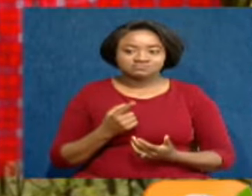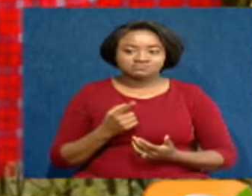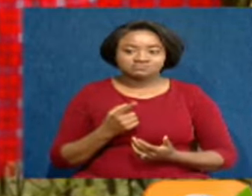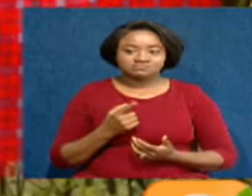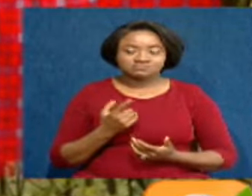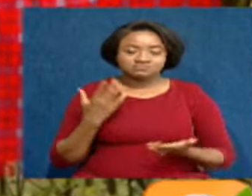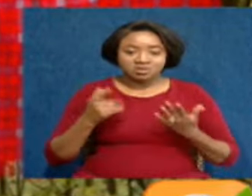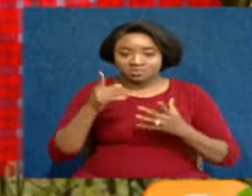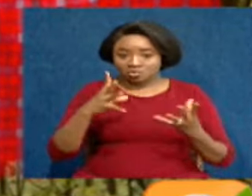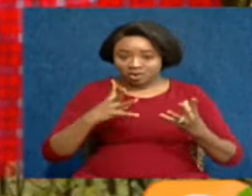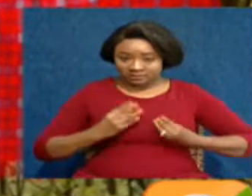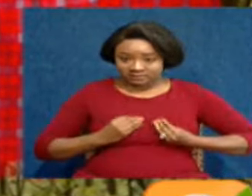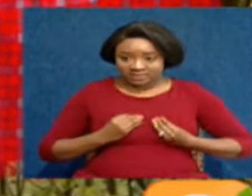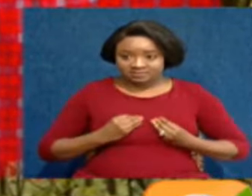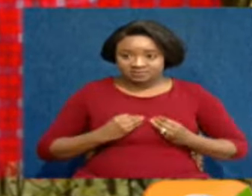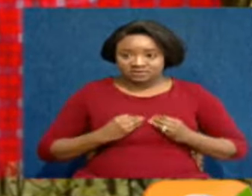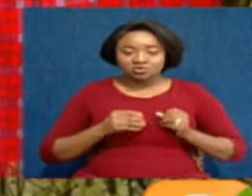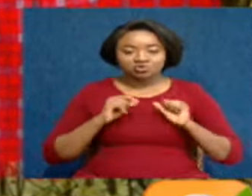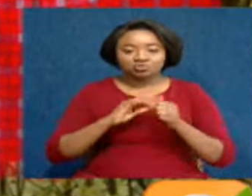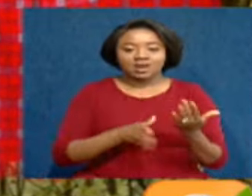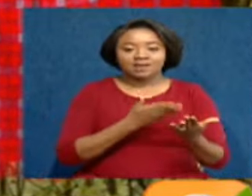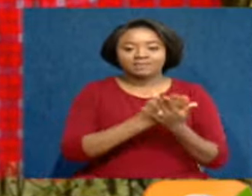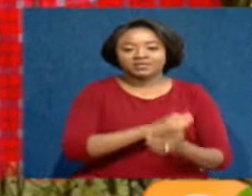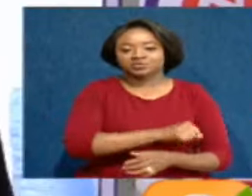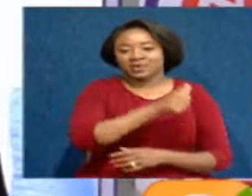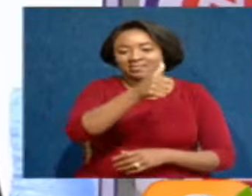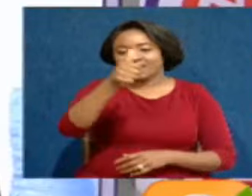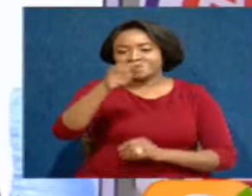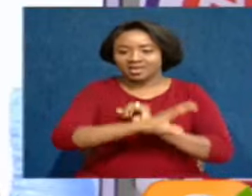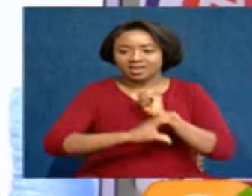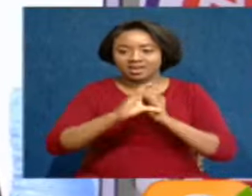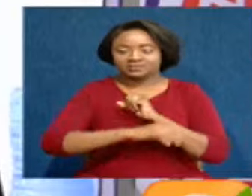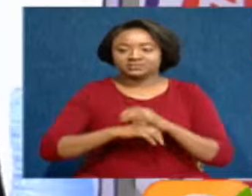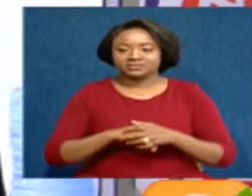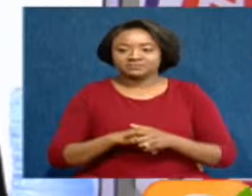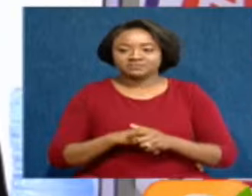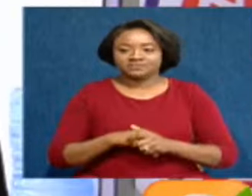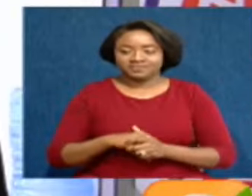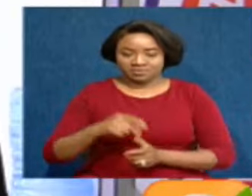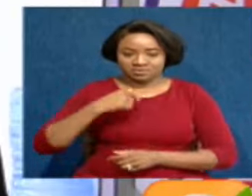either mukubali mu apply maybe Poland ama any other Arabic countries. Lipa